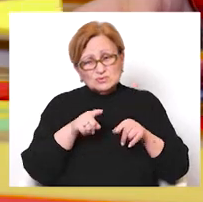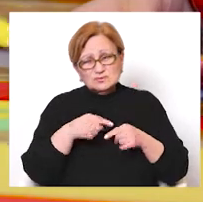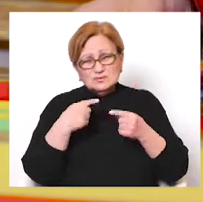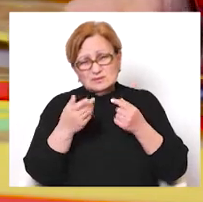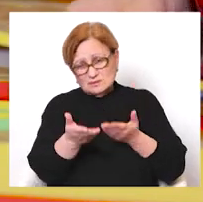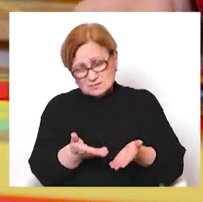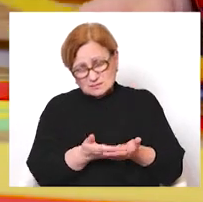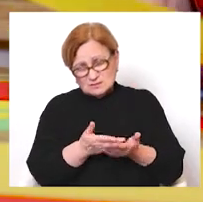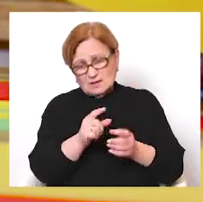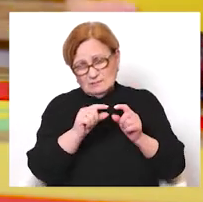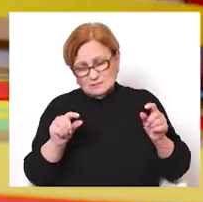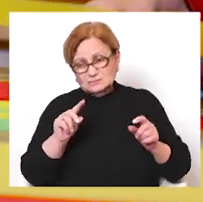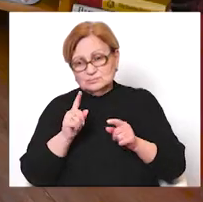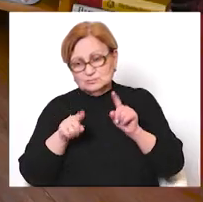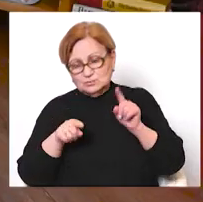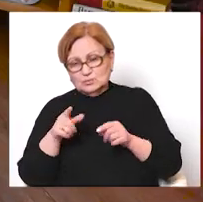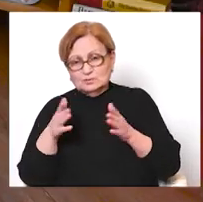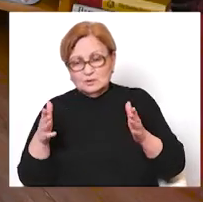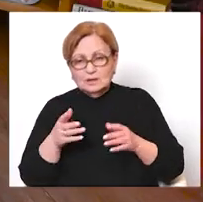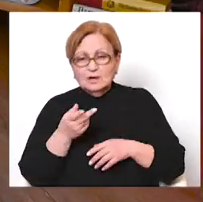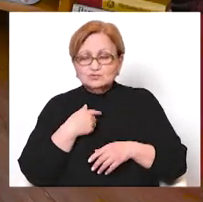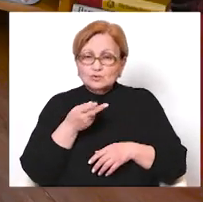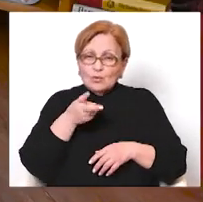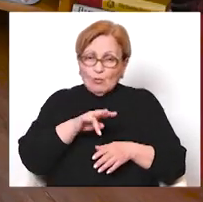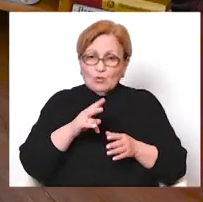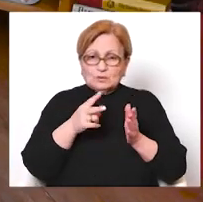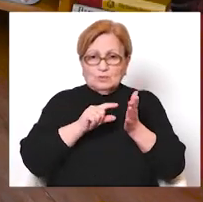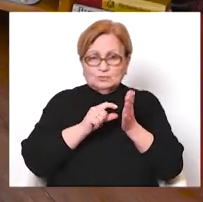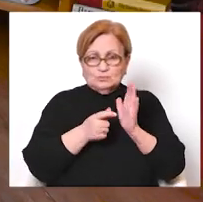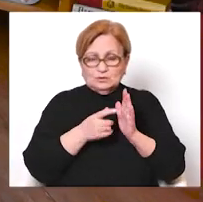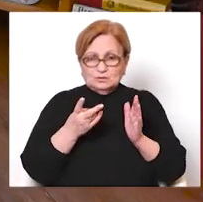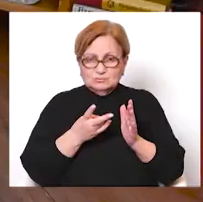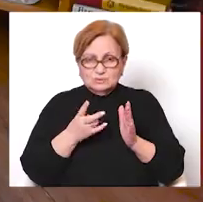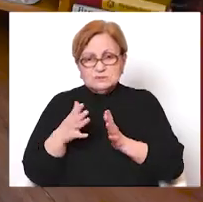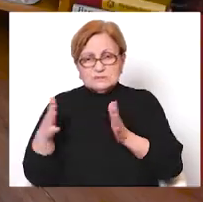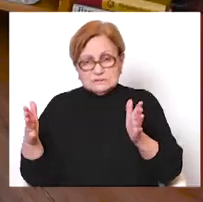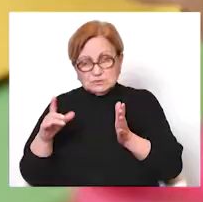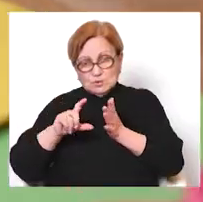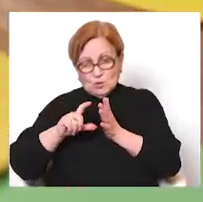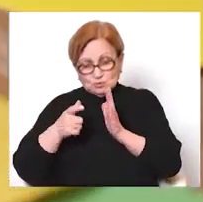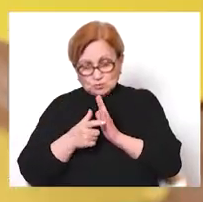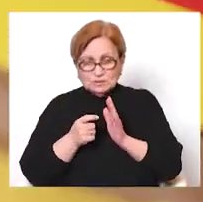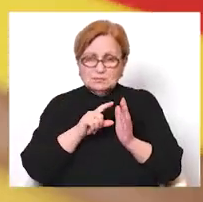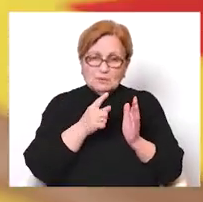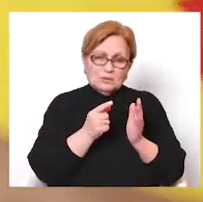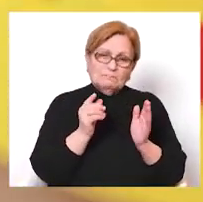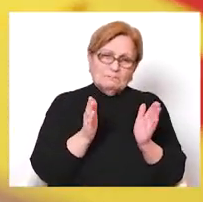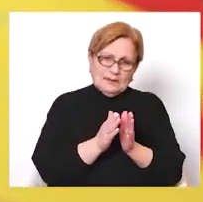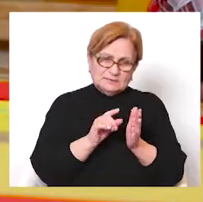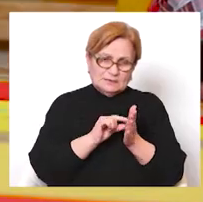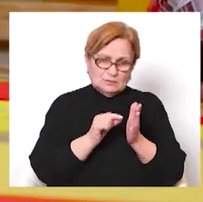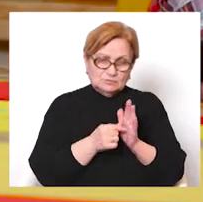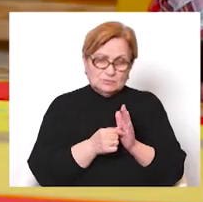ზოგი ასეთი. ამიტომ რომ ორი ზომის ოთხკუთხედები გვჭირდება, ხო? დიდი ოთხკუთხედები და პატარა. კიდე რა